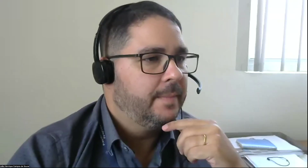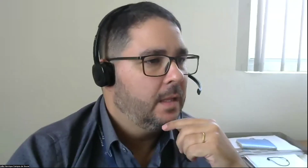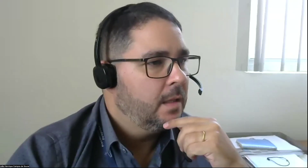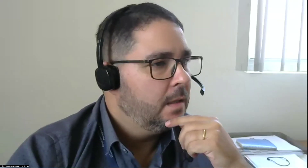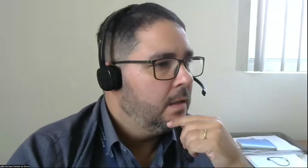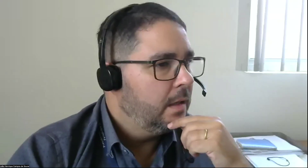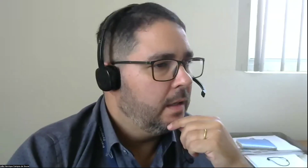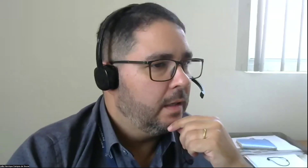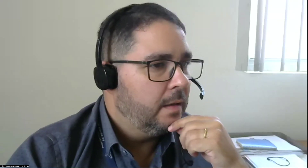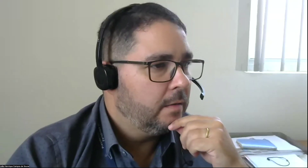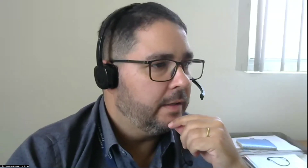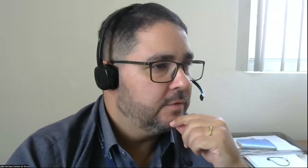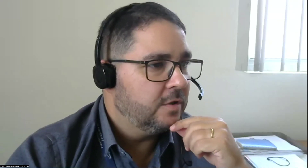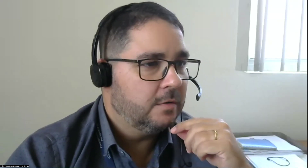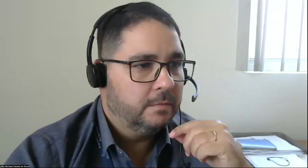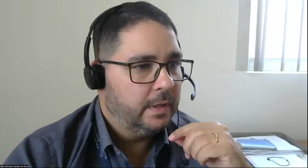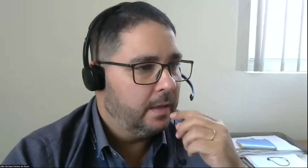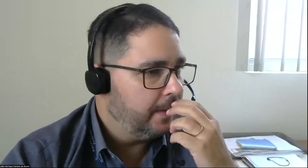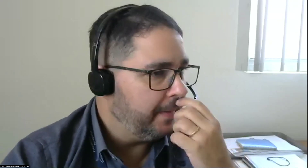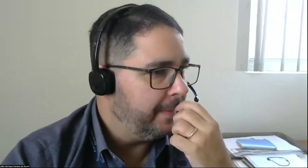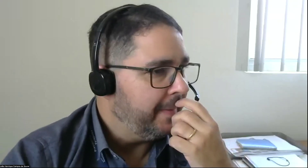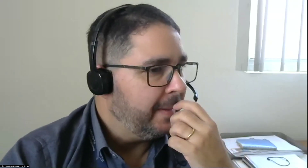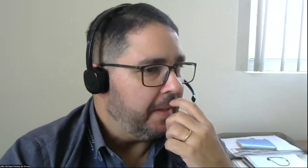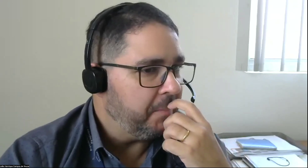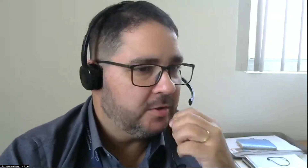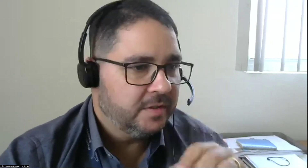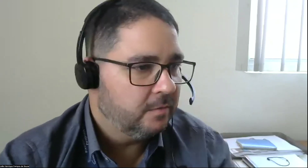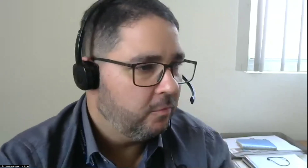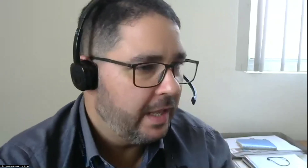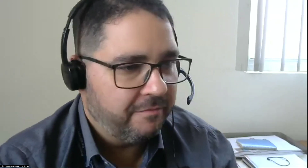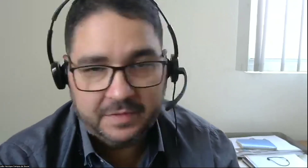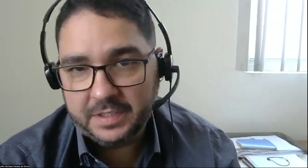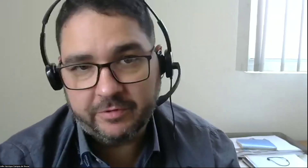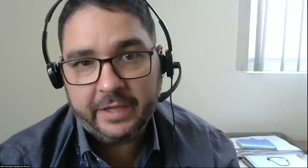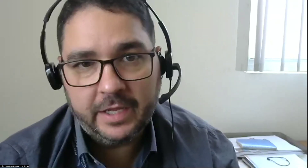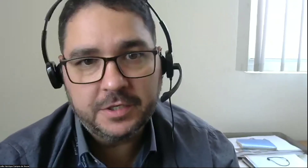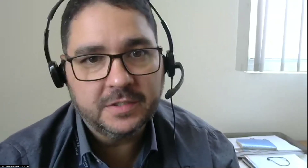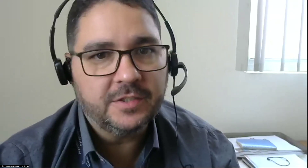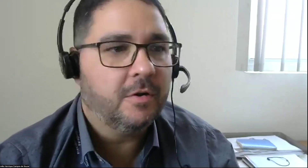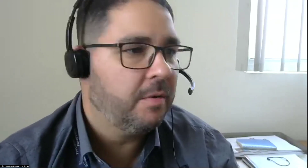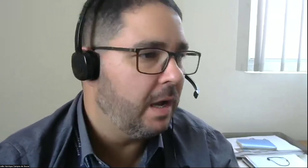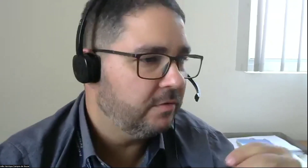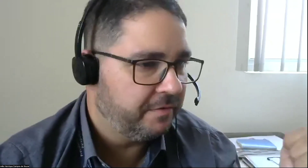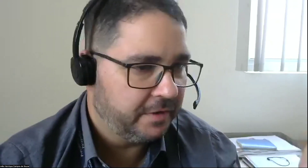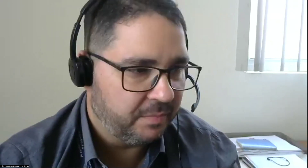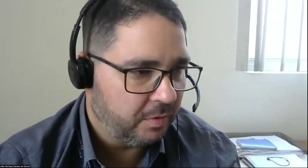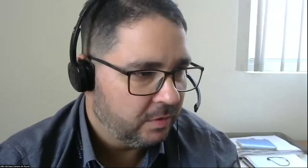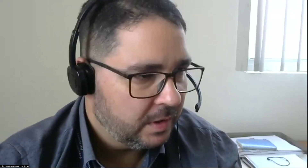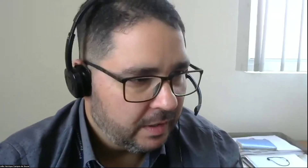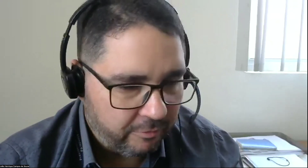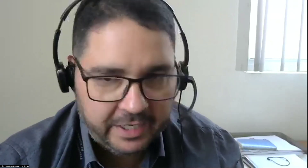Muchas gracias. Okay, so, Alors, au Brésil, nous avons